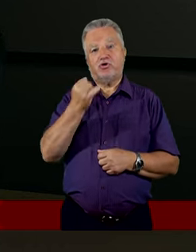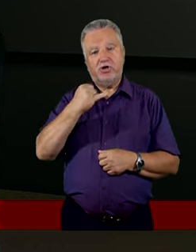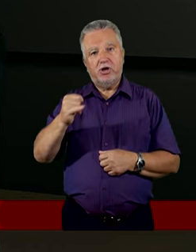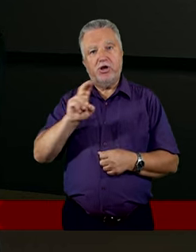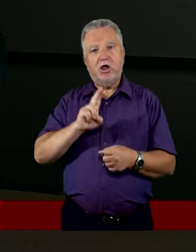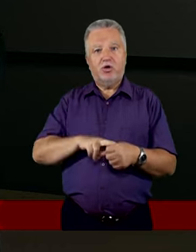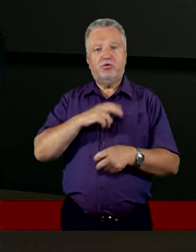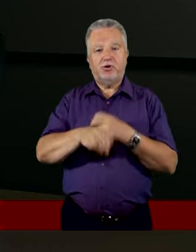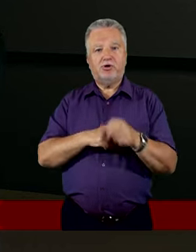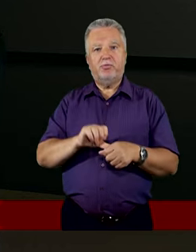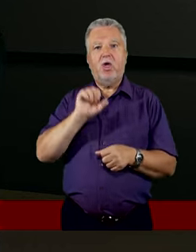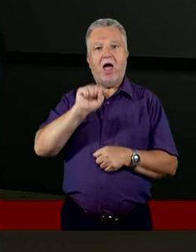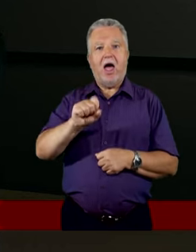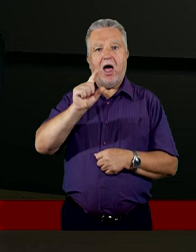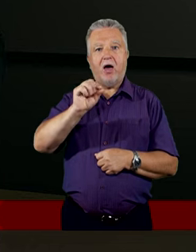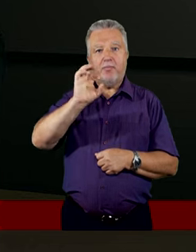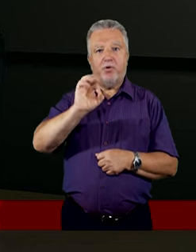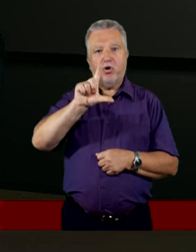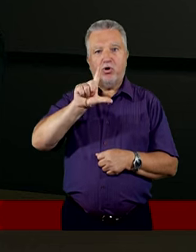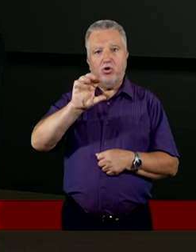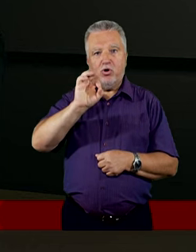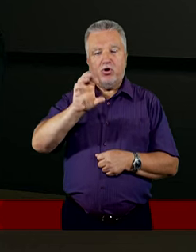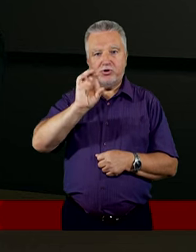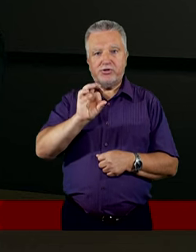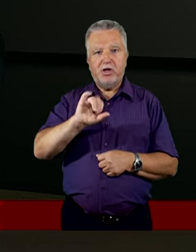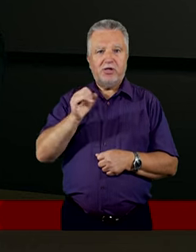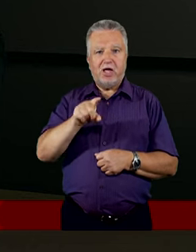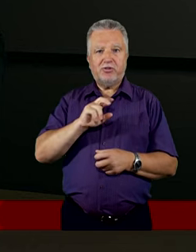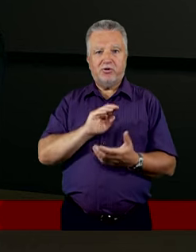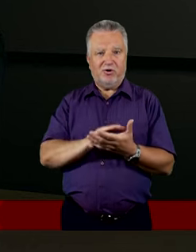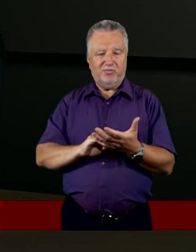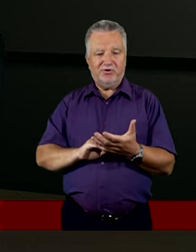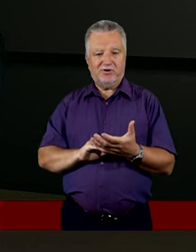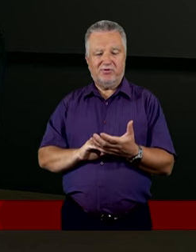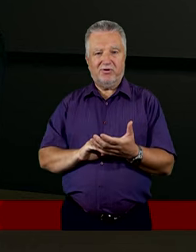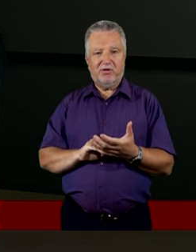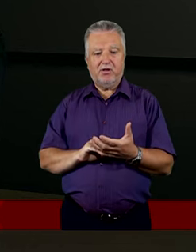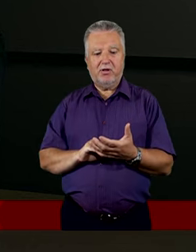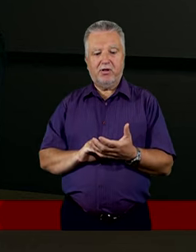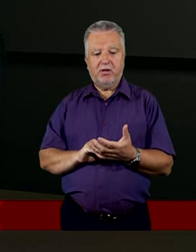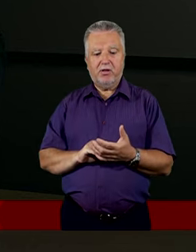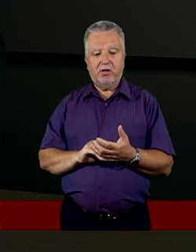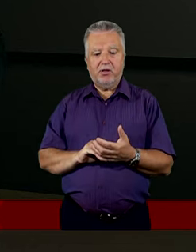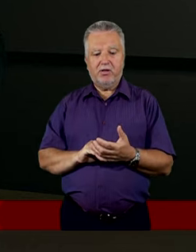robił. Apollos. Jak to apostoł Paweł określił?